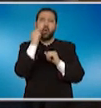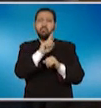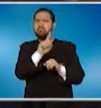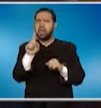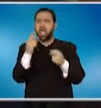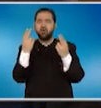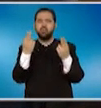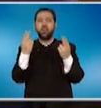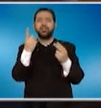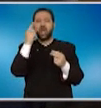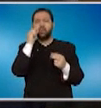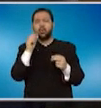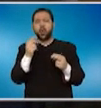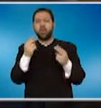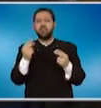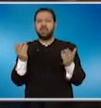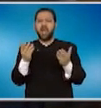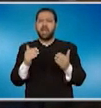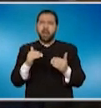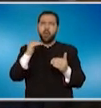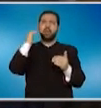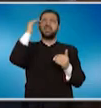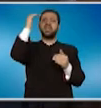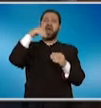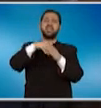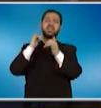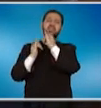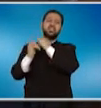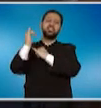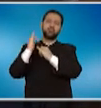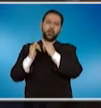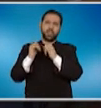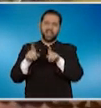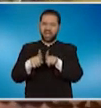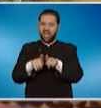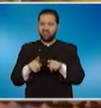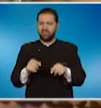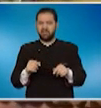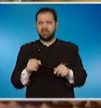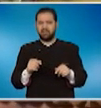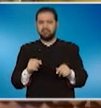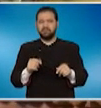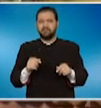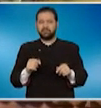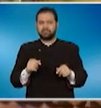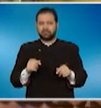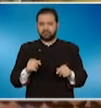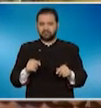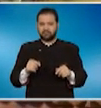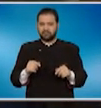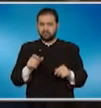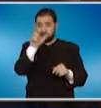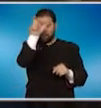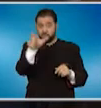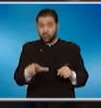personalități, fenomene, evenimente de pe firul istoriei. Tot așa și personalitățile sfinților,